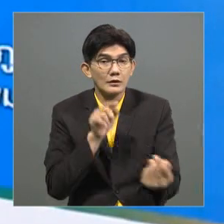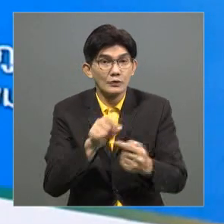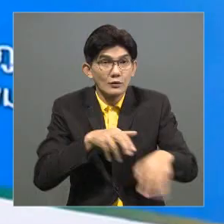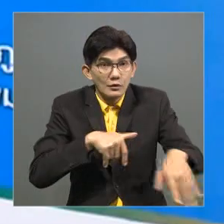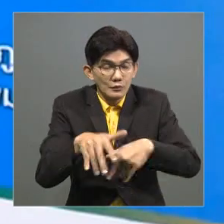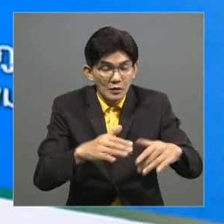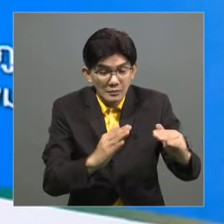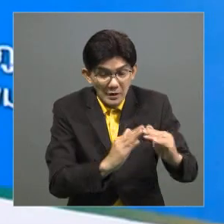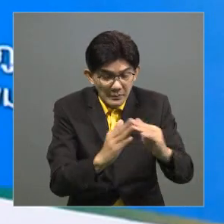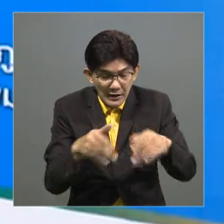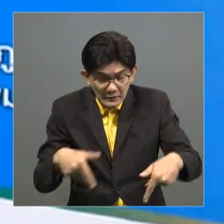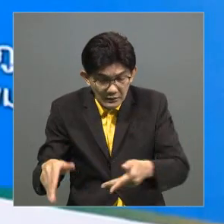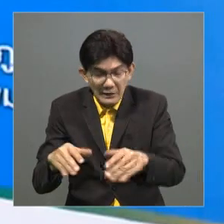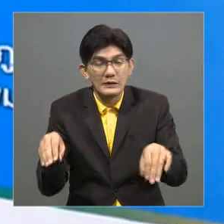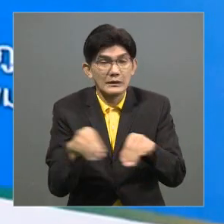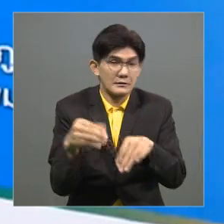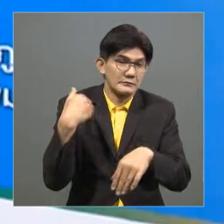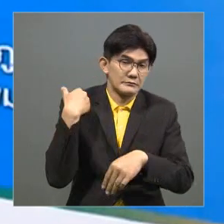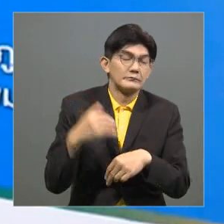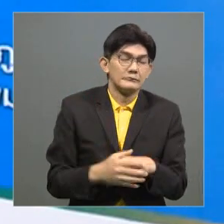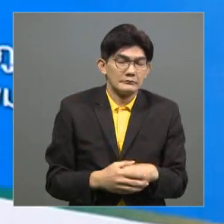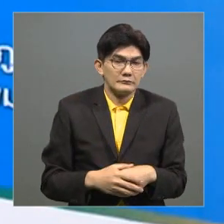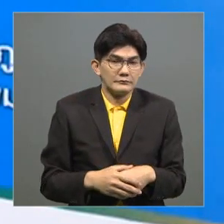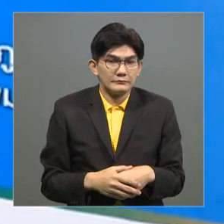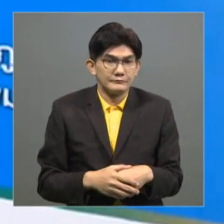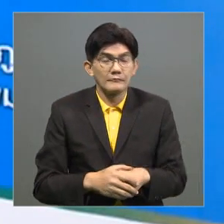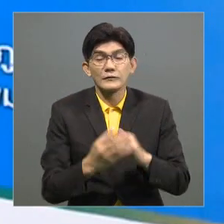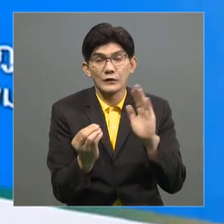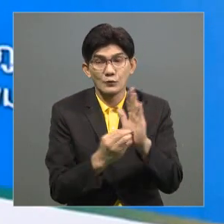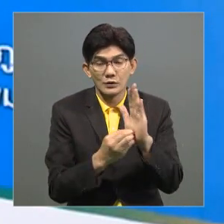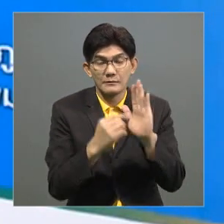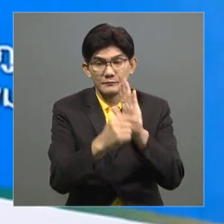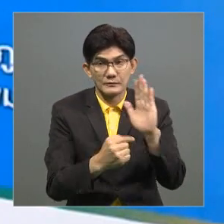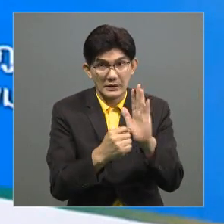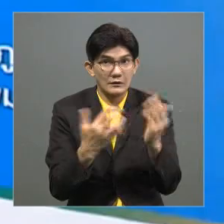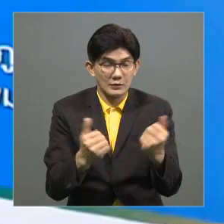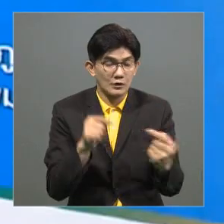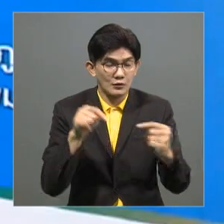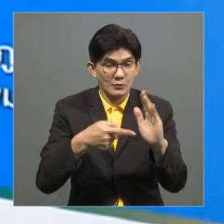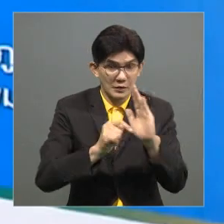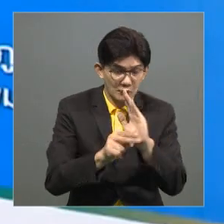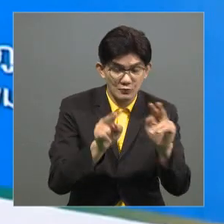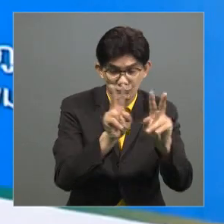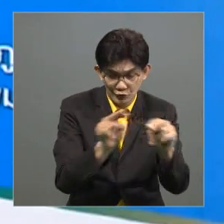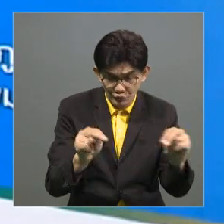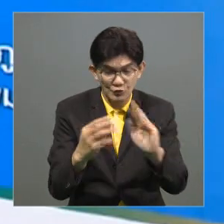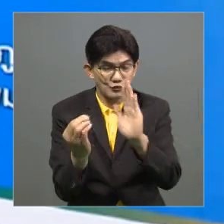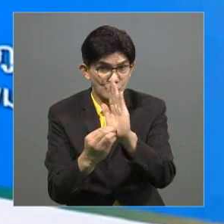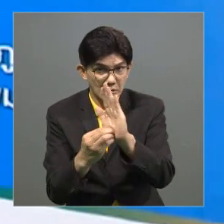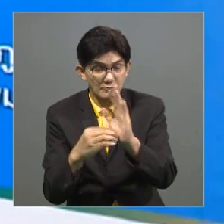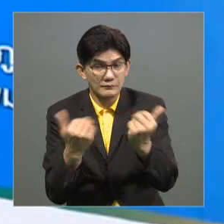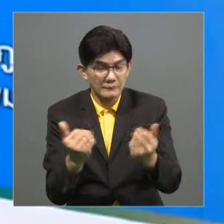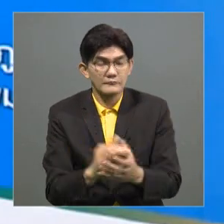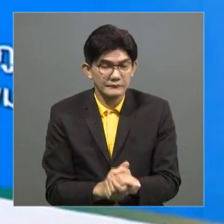มชนริมน้ำที่อาจได้รับผลกระทบตรงนี้นะครับส่วนเรื่องของในเขตกรุงเทพและปริมณฑลนะครับตั้งแต่จังหวัดปทุมธานีนนทบุรีกรุงเทพมหานคร